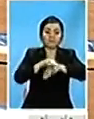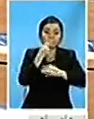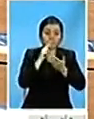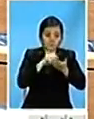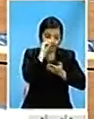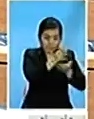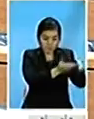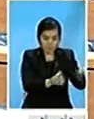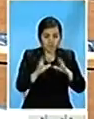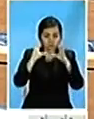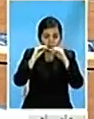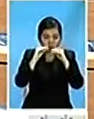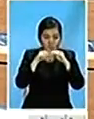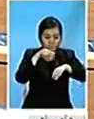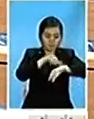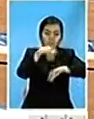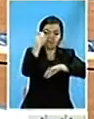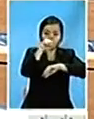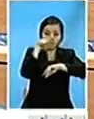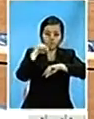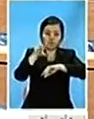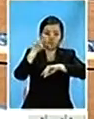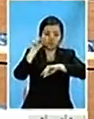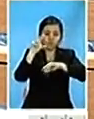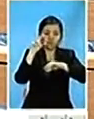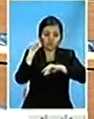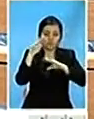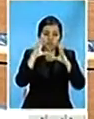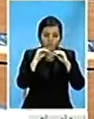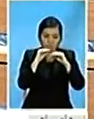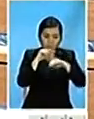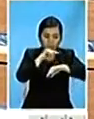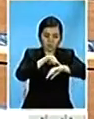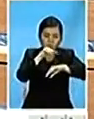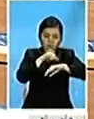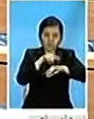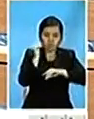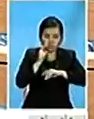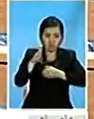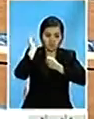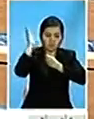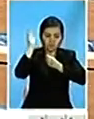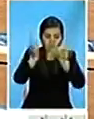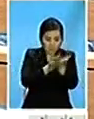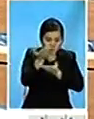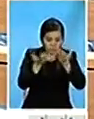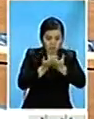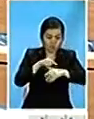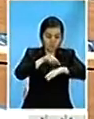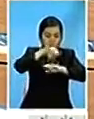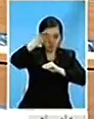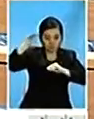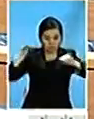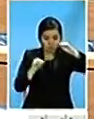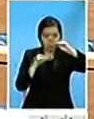ไว้เป็นเวลา 10:30 น.นั้นนะครับอาจจะทำให้เวลาที่จะใช้ในการพิจารณานั้นอาจจะต้องคัดเคลื่อน